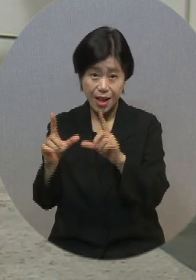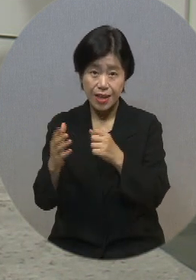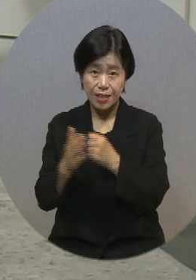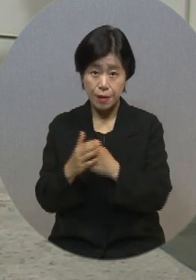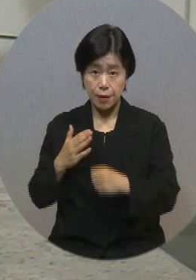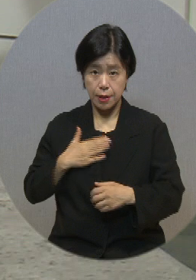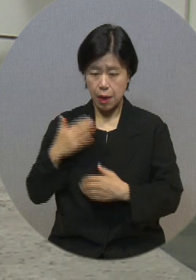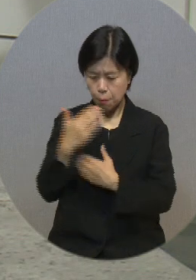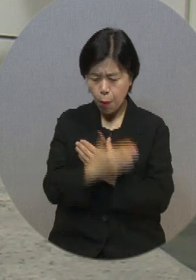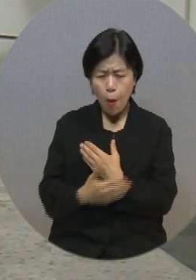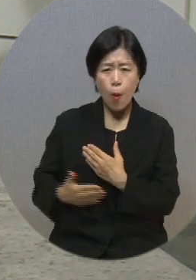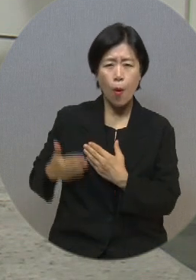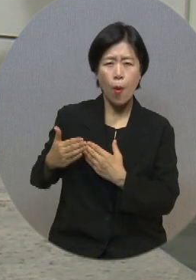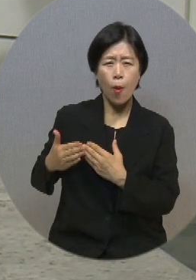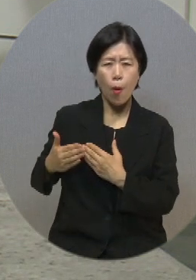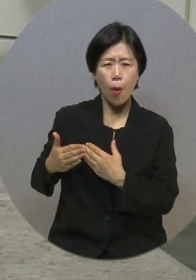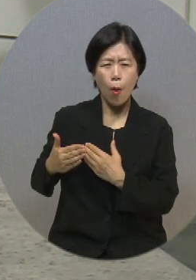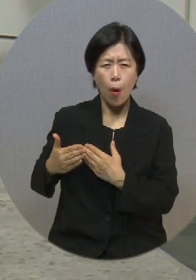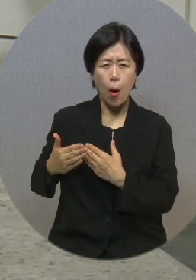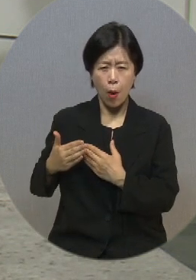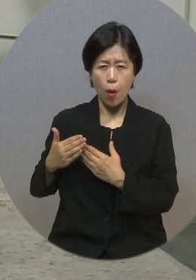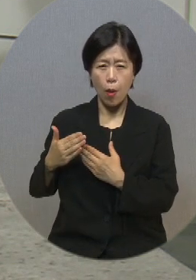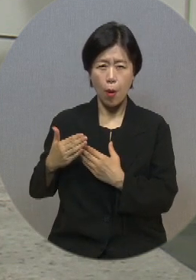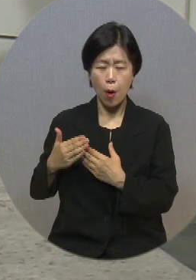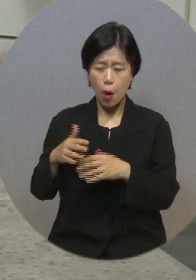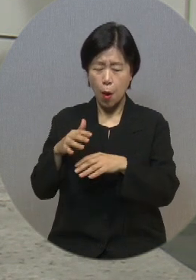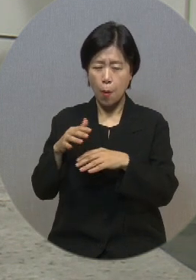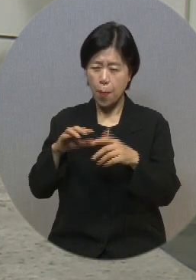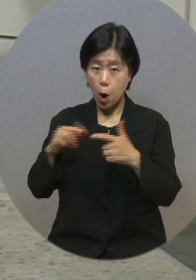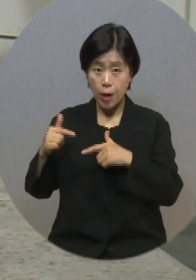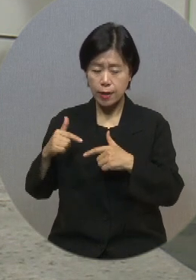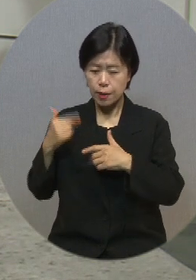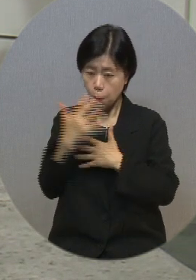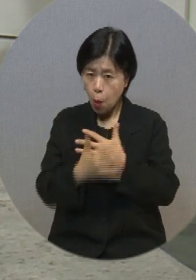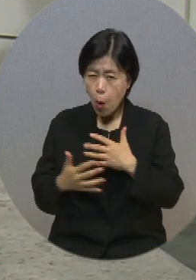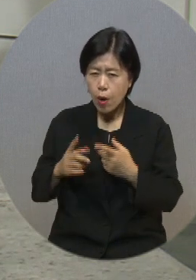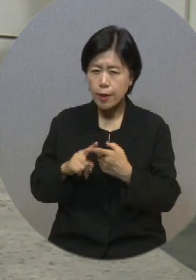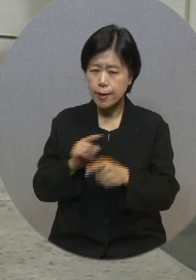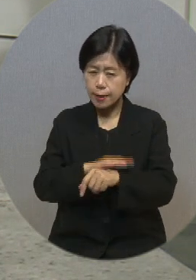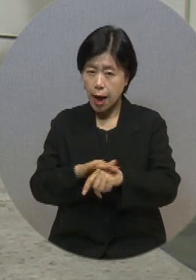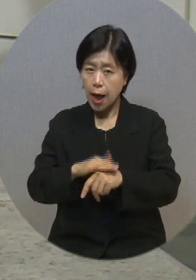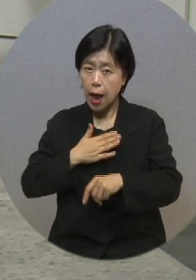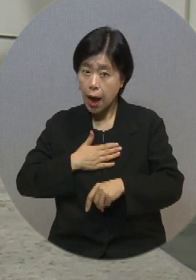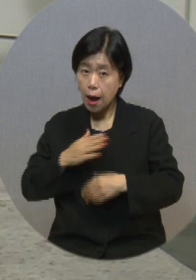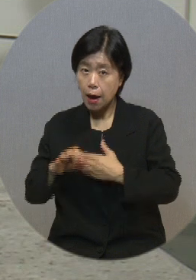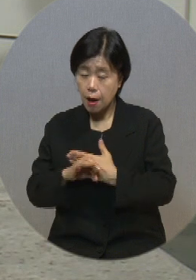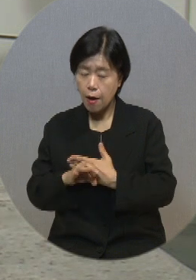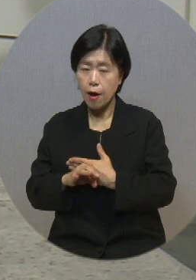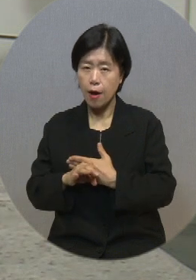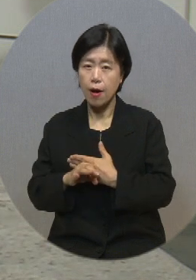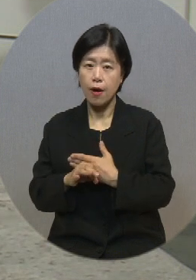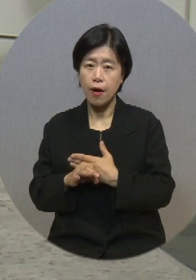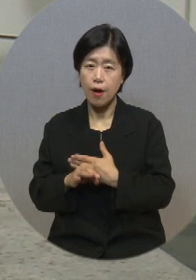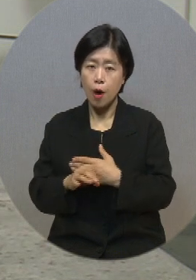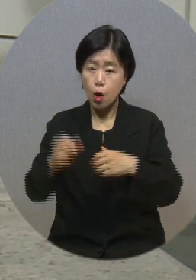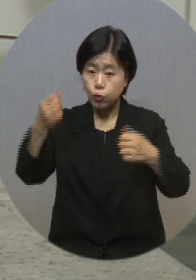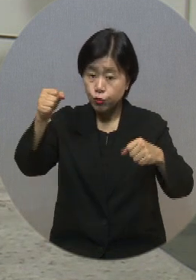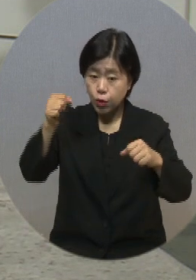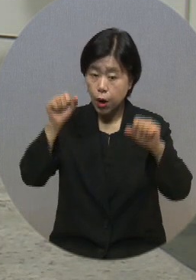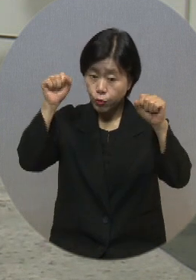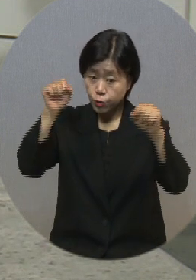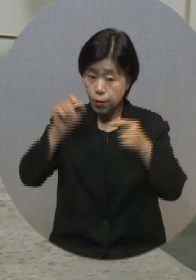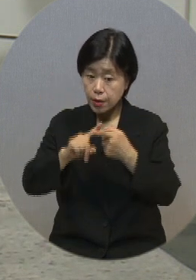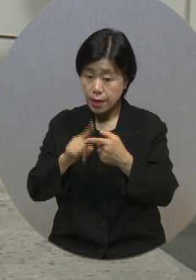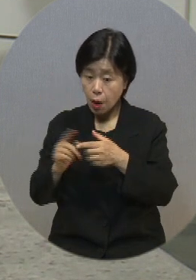몸에 대해서 더 알아야 그 수강생들한테 유익하게 네. 그 운동도 되고 예, 춤을 예쁘게 출 수